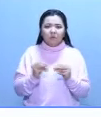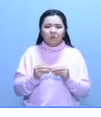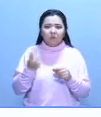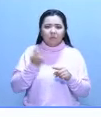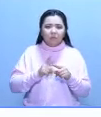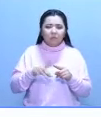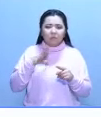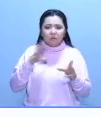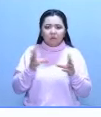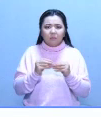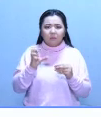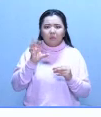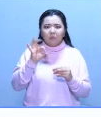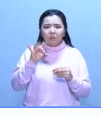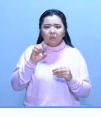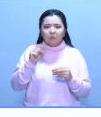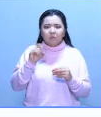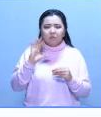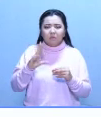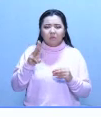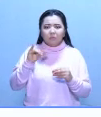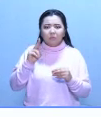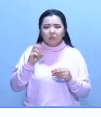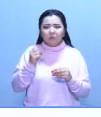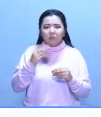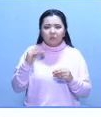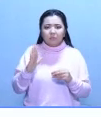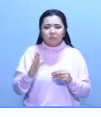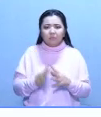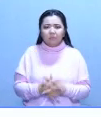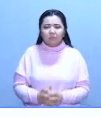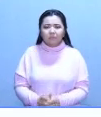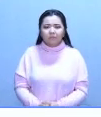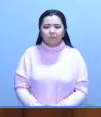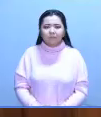басқармасының бұрынғы басшысы Ораз Мұқашевқа қатысты кезекті қаулы қаралды.